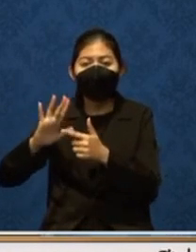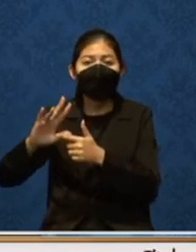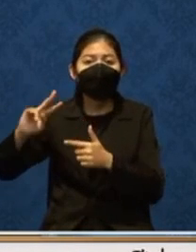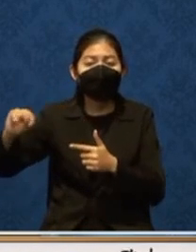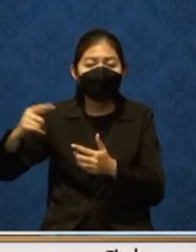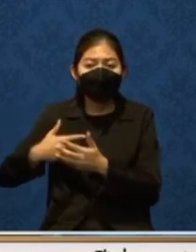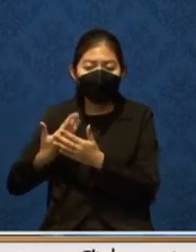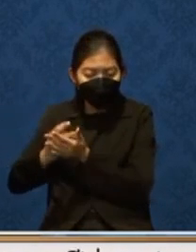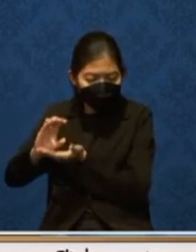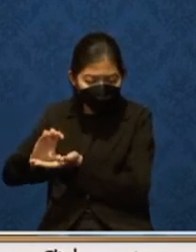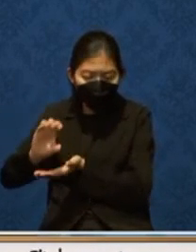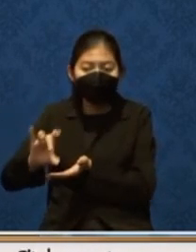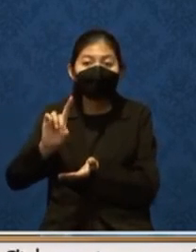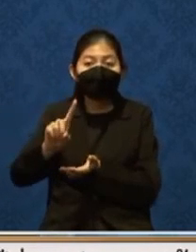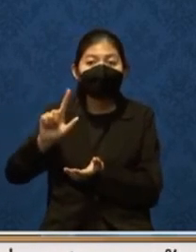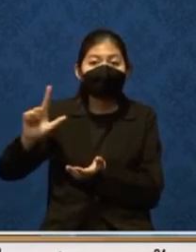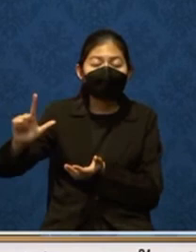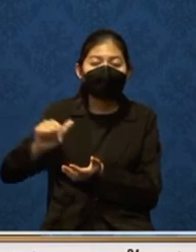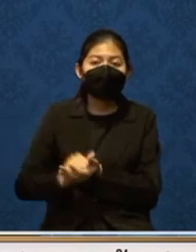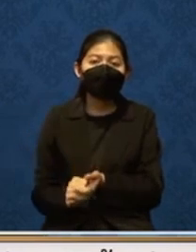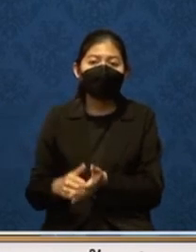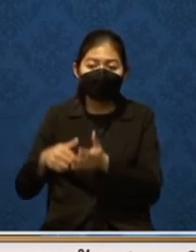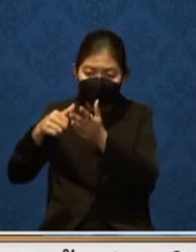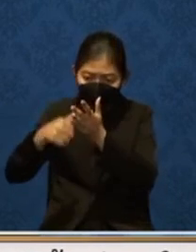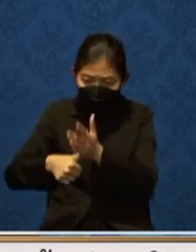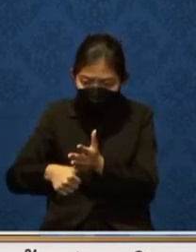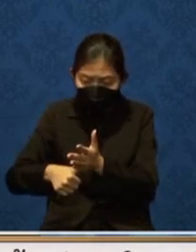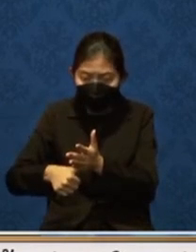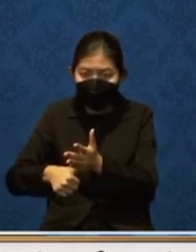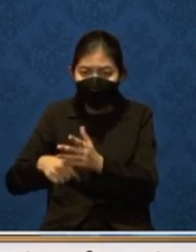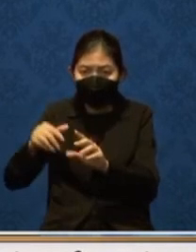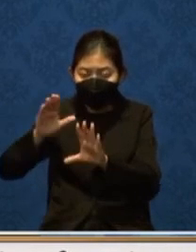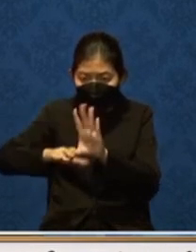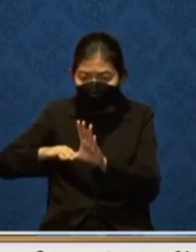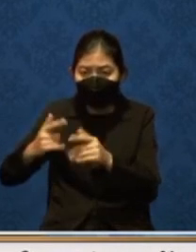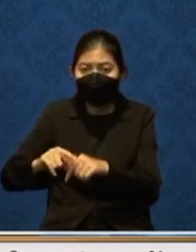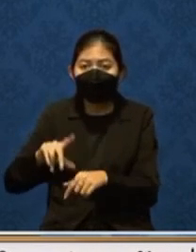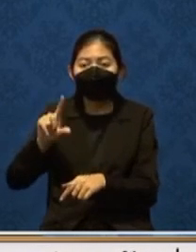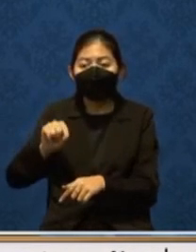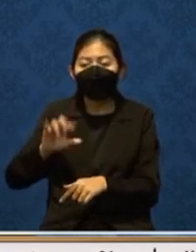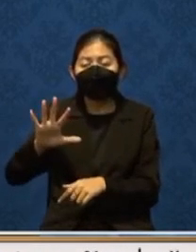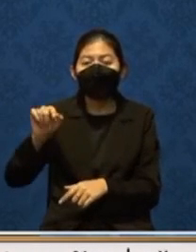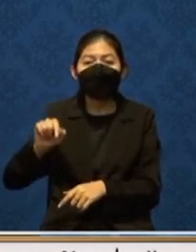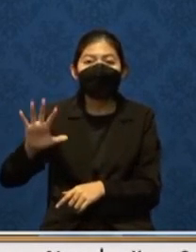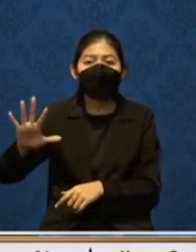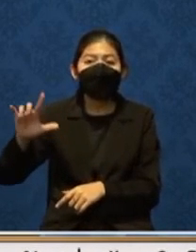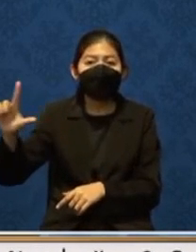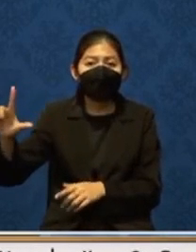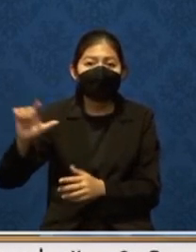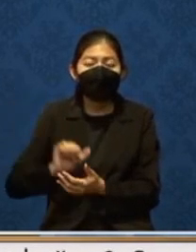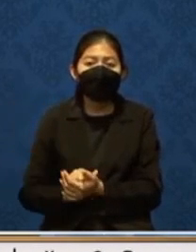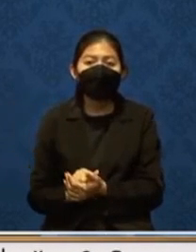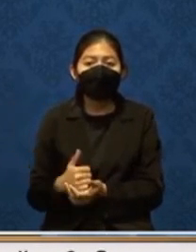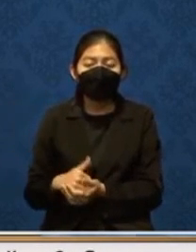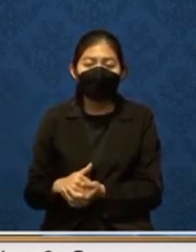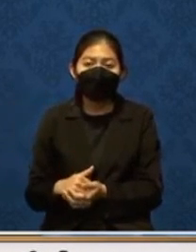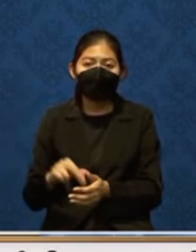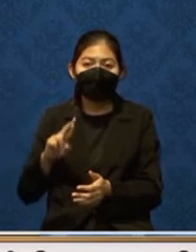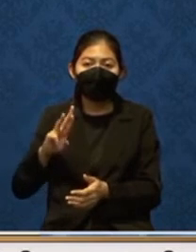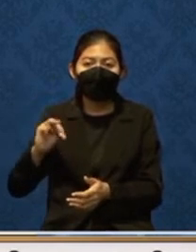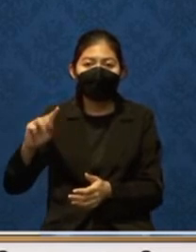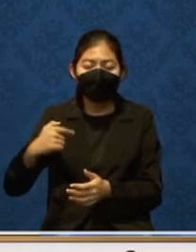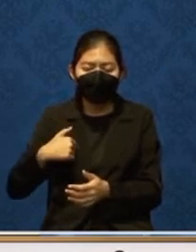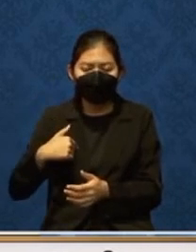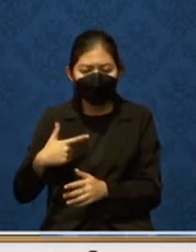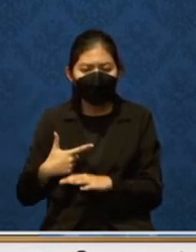ับ รอบนี้มีการเพิ่มทนจดทะเบียร เป็จำนวนถประมาณ 25.5้านบาทโดยททานรฐมติศกษยามถอห้นเกือบ